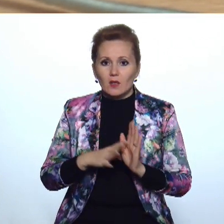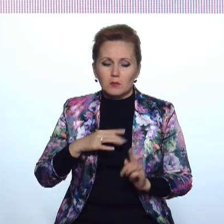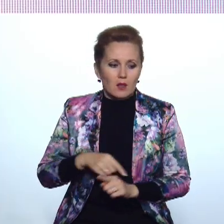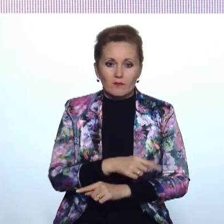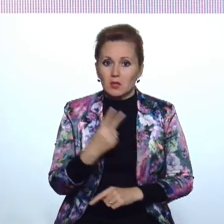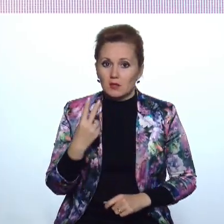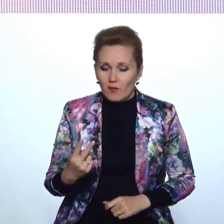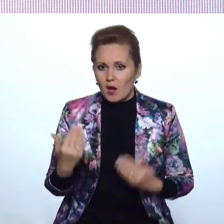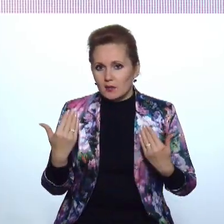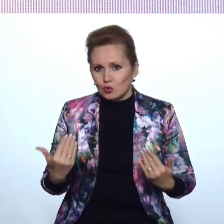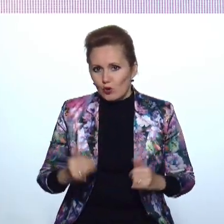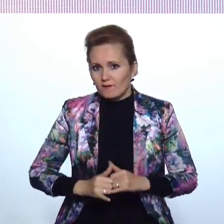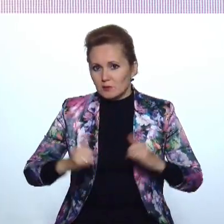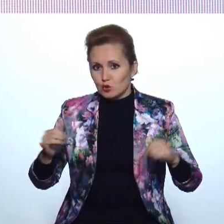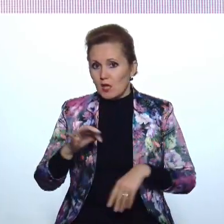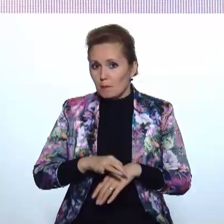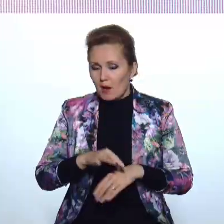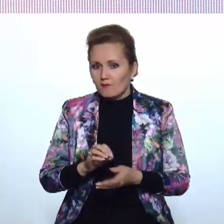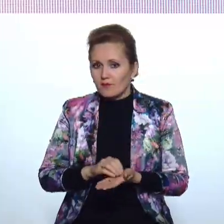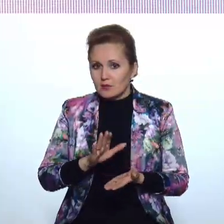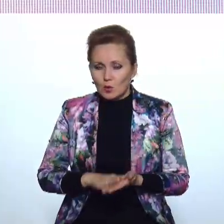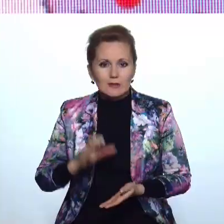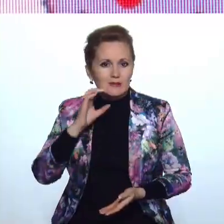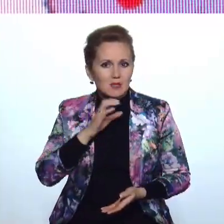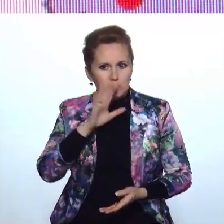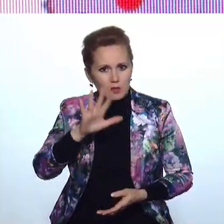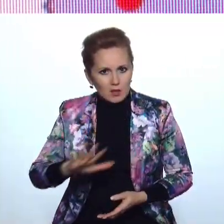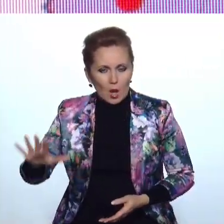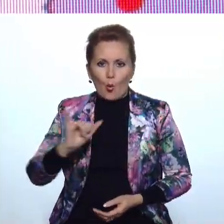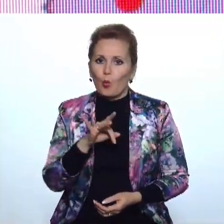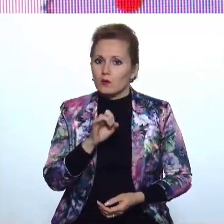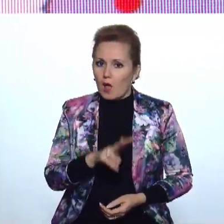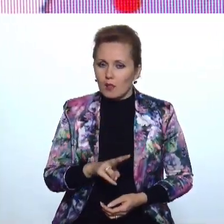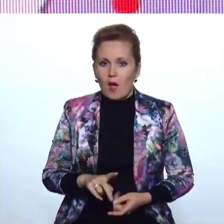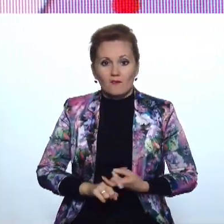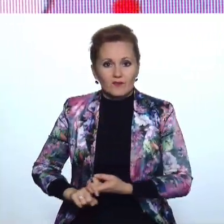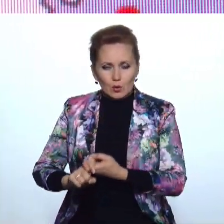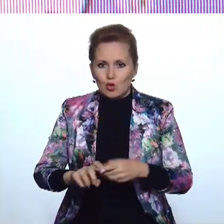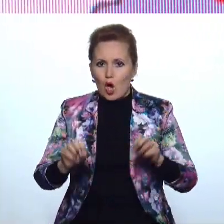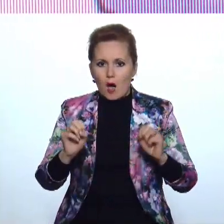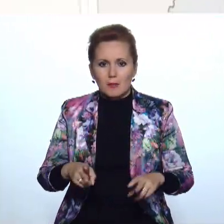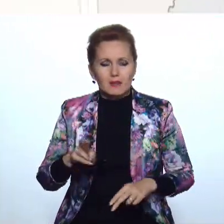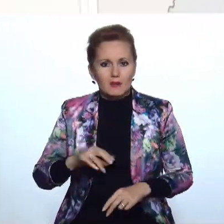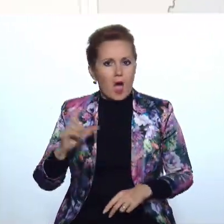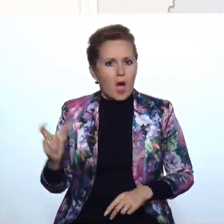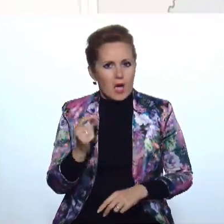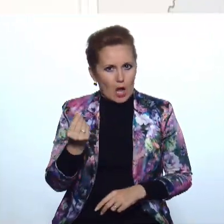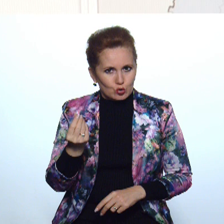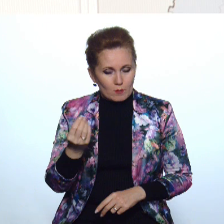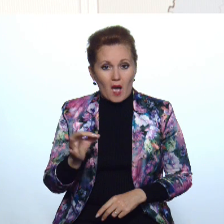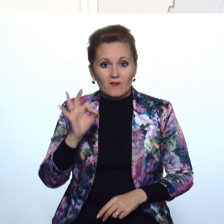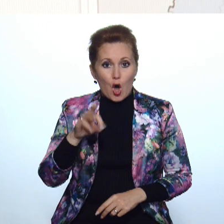2. Сейчас вспышки заболевания фиксируют в Сибири и на Урале. Вирус опасен для экономики. Так, в Омской области на